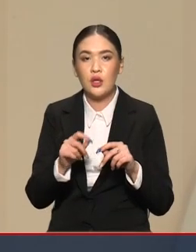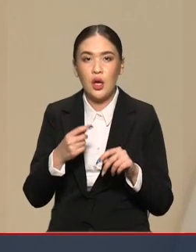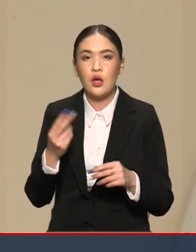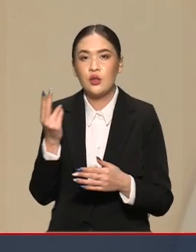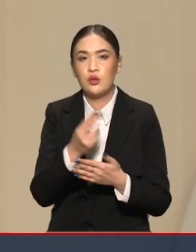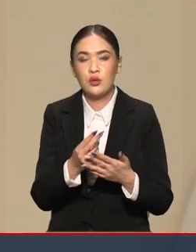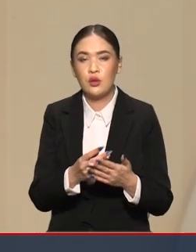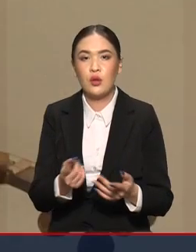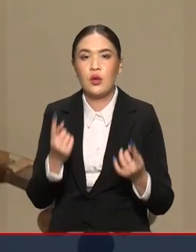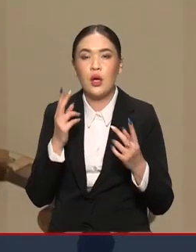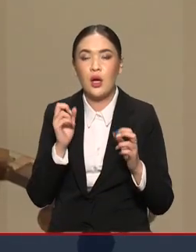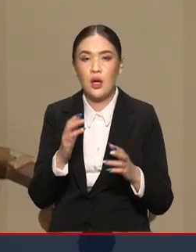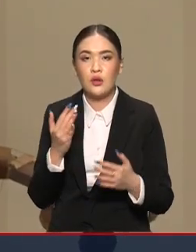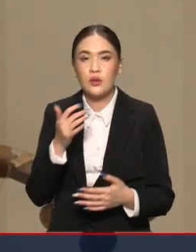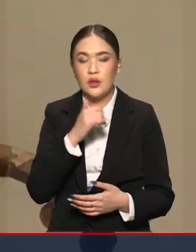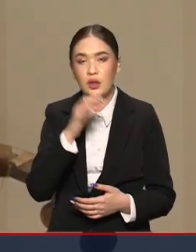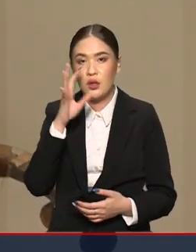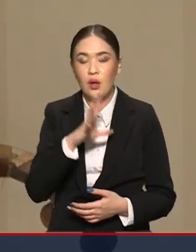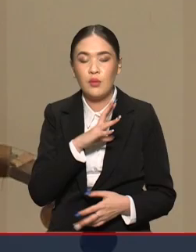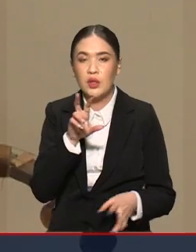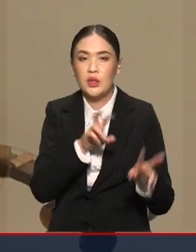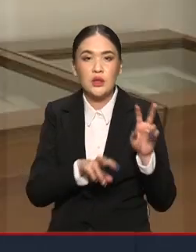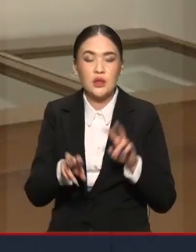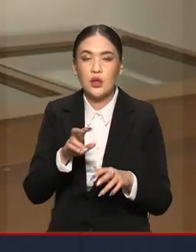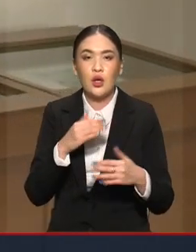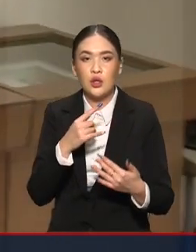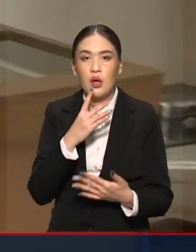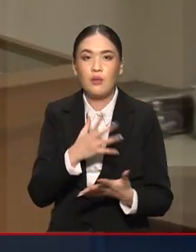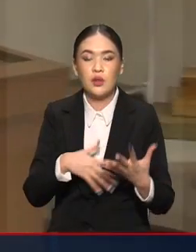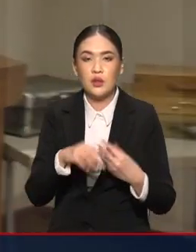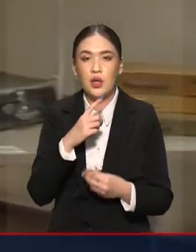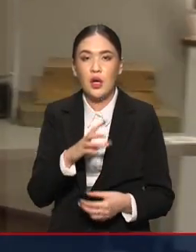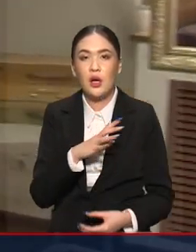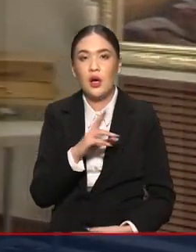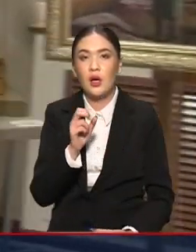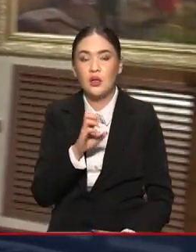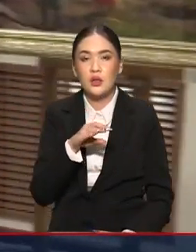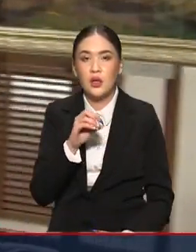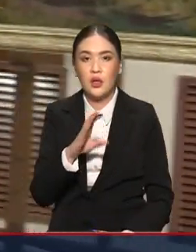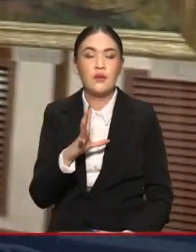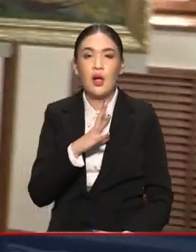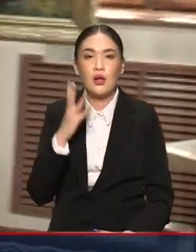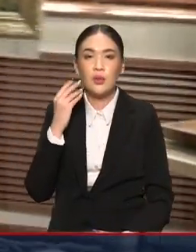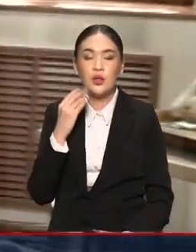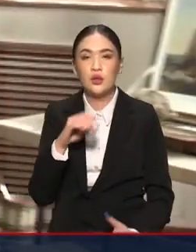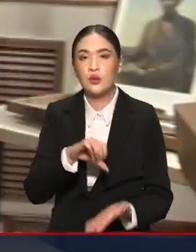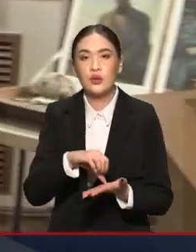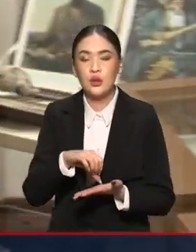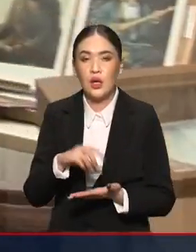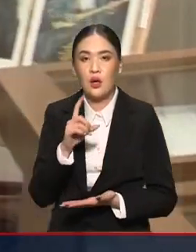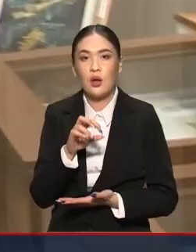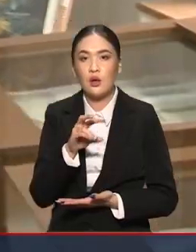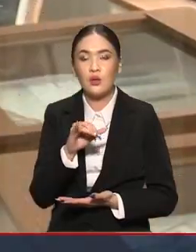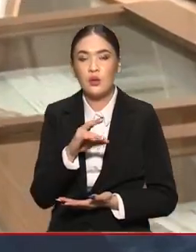суретшіге айналды. Мұның сыры оның шығармашылығы ізденісінде, дейді мәдениеттанушылар. Әбілхан Қастеев Алматы студияларында Николай Хлудовтан,